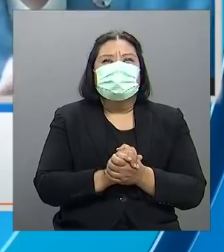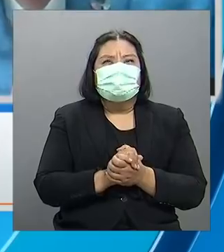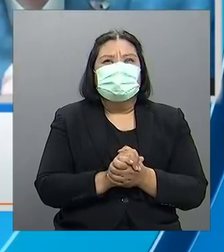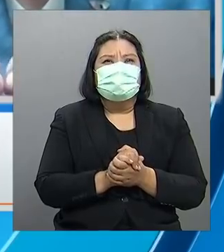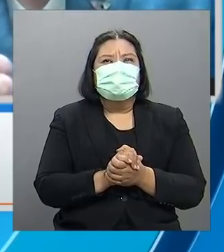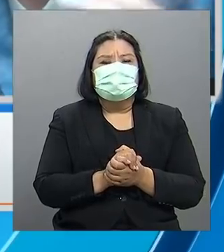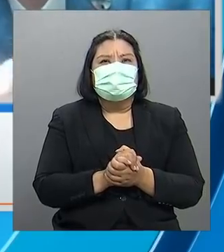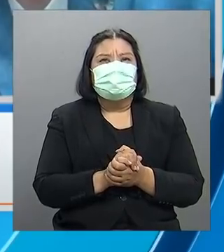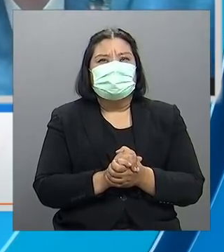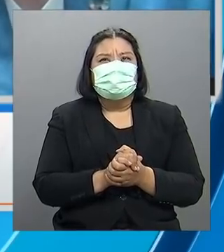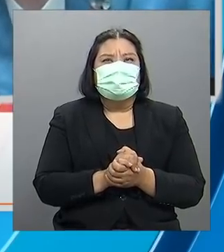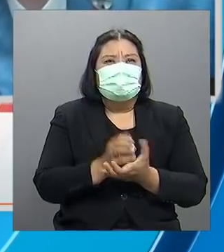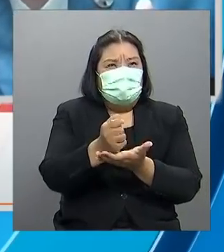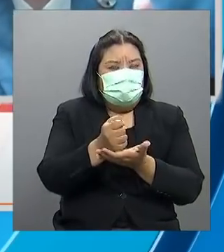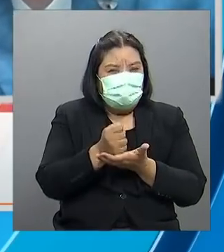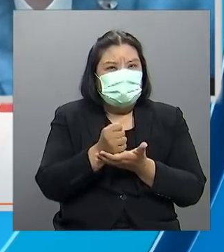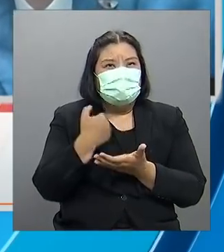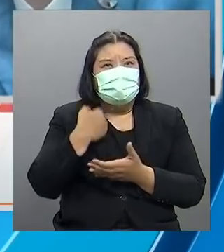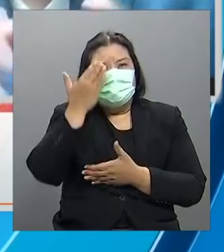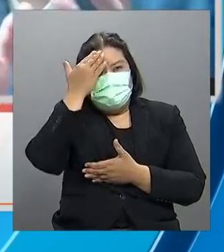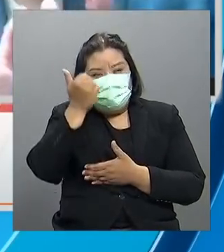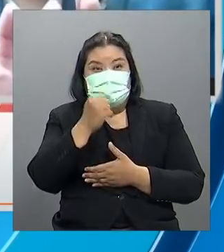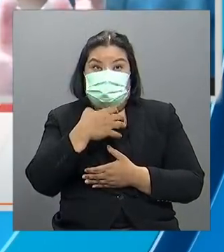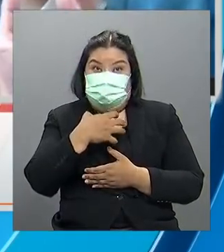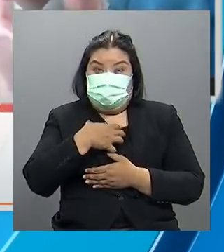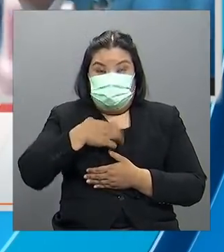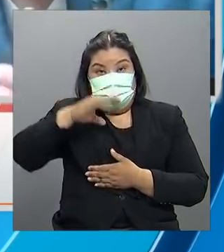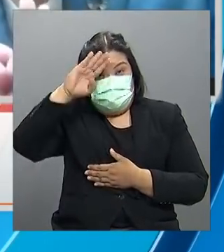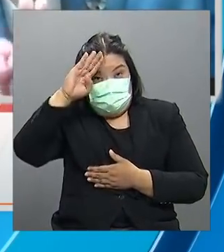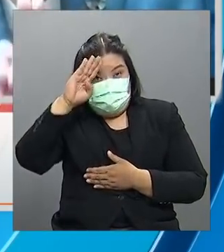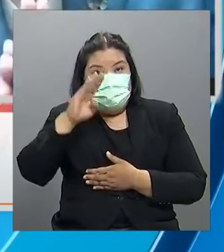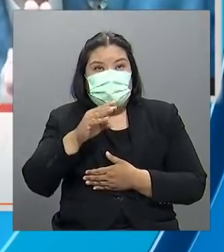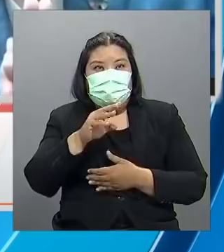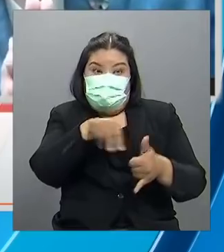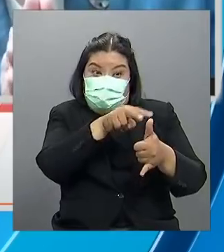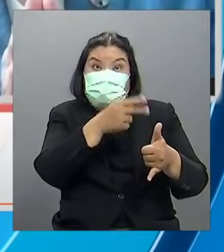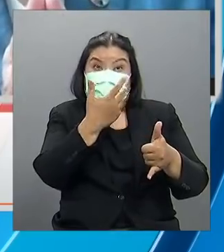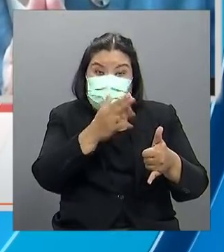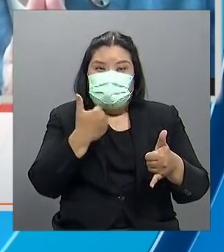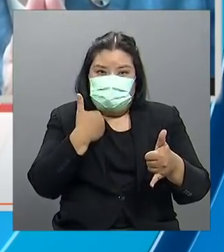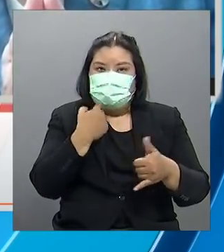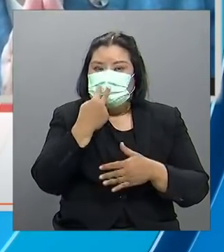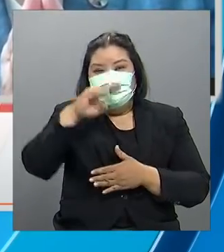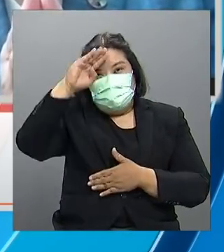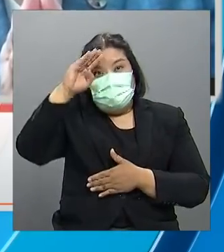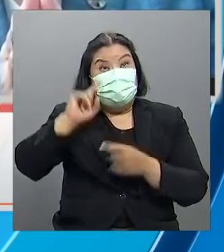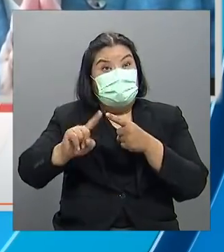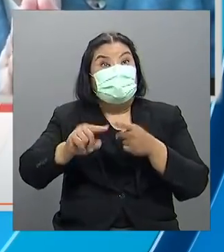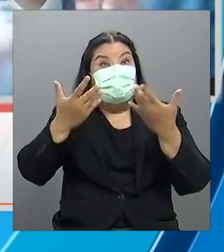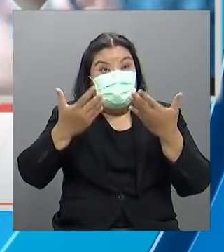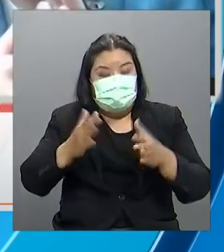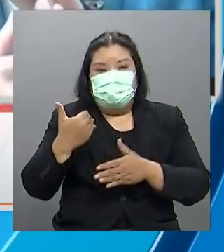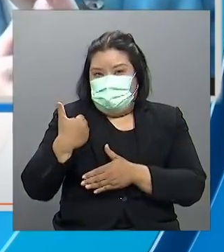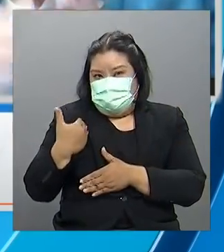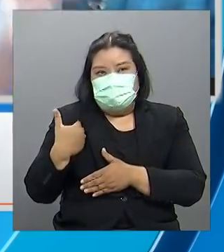เป็นระบบที่คนที่เข้ามาในนี้ก็คือต้องผ่านกระบวนการตรวจจากรถไฟฐานตรงนี้ออกมาก่อนในเบื้องต้นนะครับ ครับ แล้วก็มีตัว